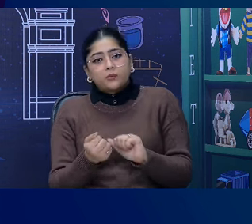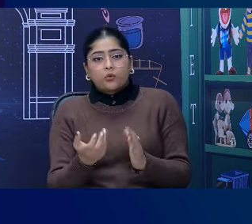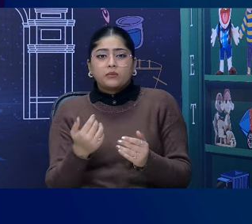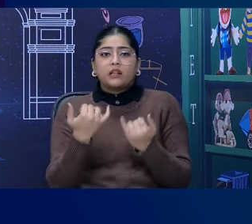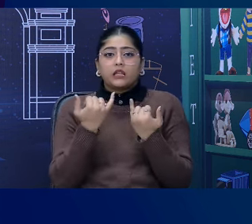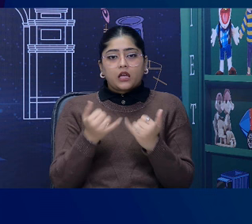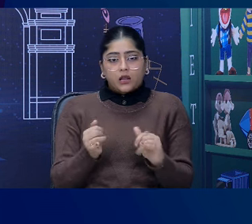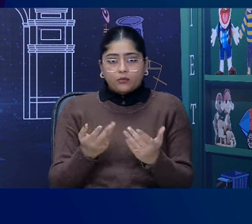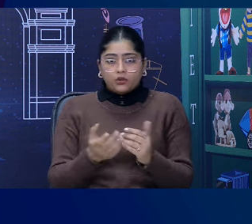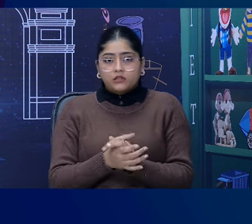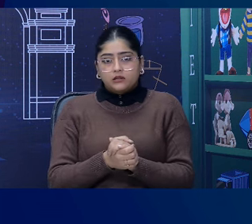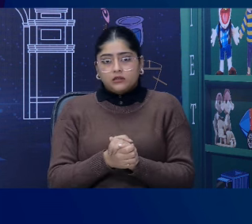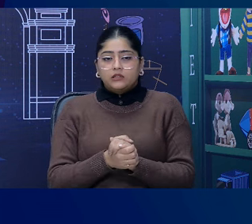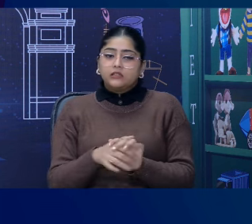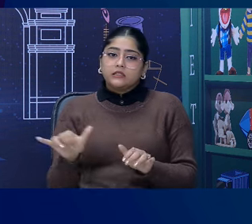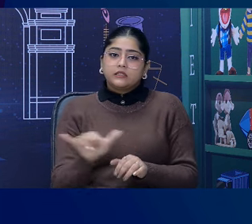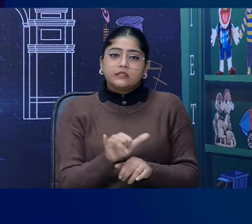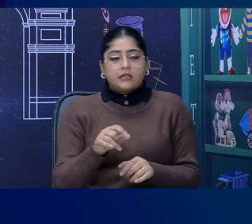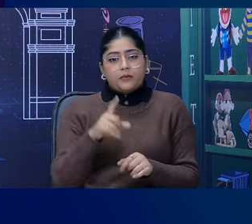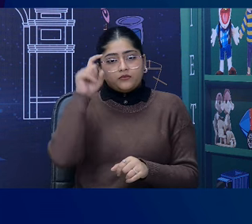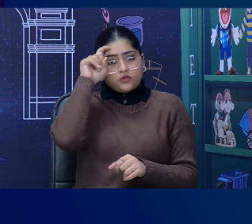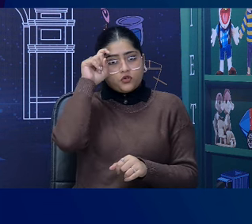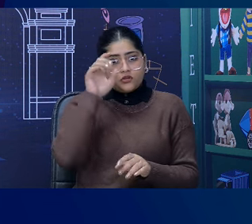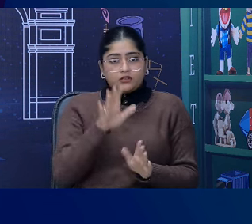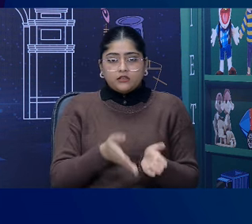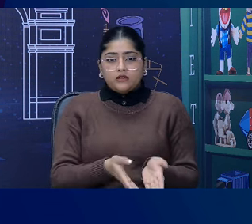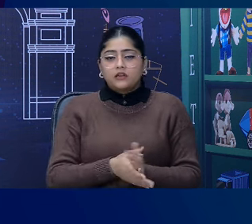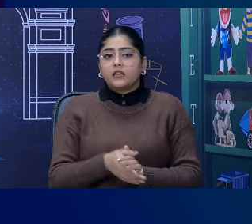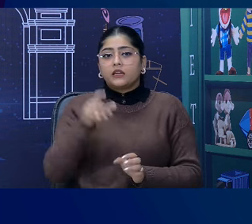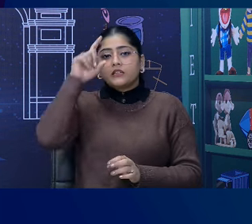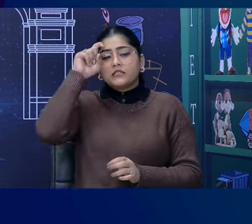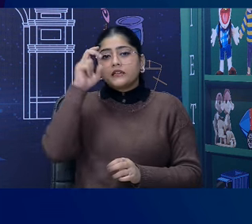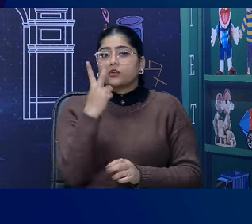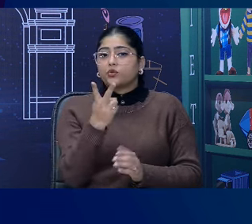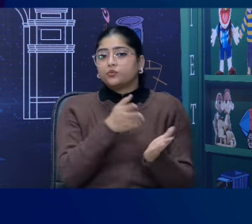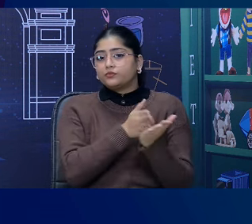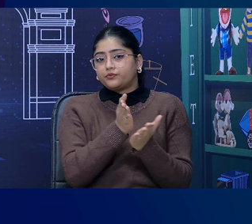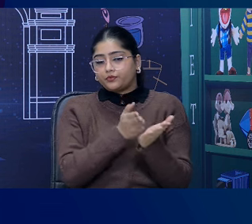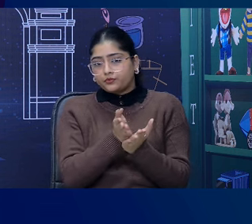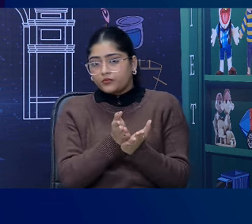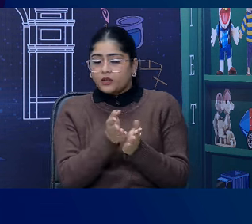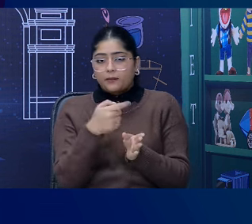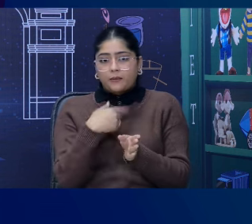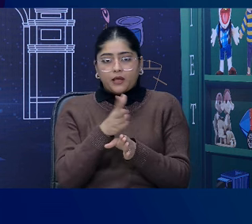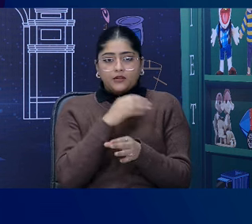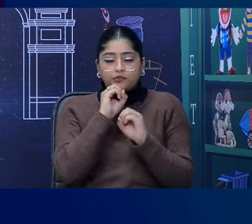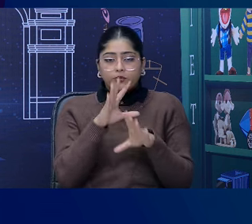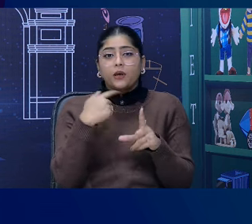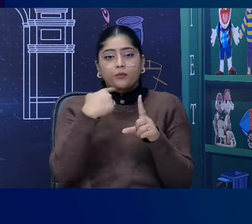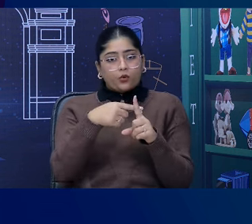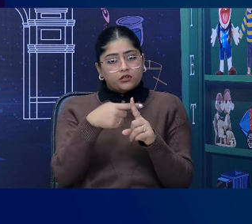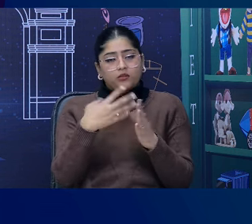यर है उसको हम स्ट्रेस बोलते हैं जैसे मैंने बोला स्ट्रेस दो तरीके का होता है पॉजिटिव भी होता है नेगेटिव भी होता